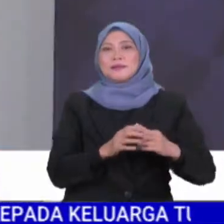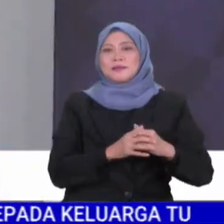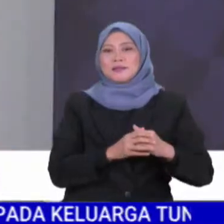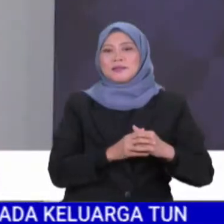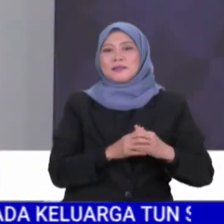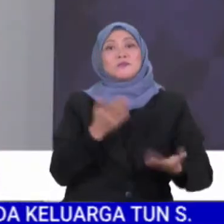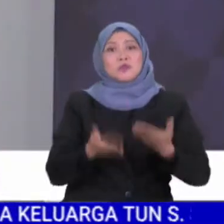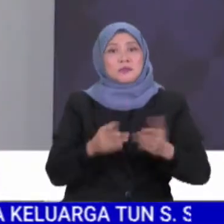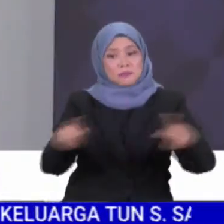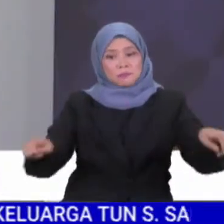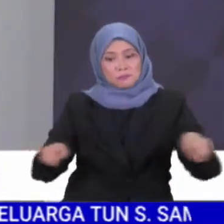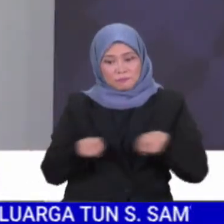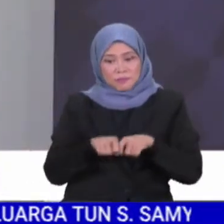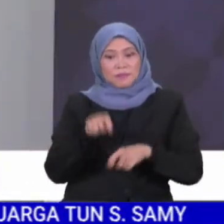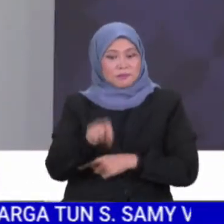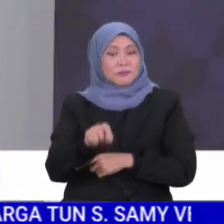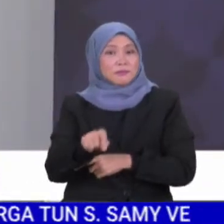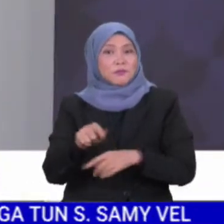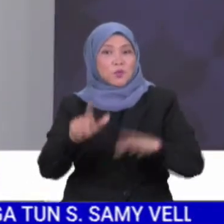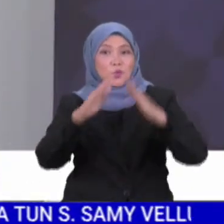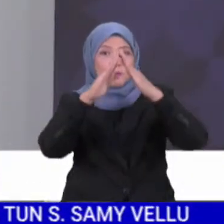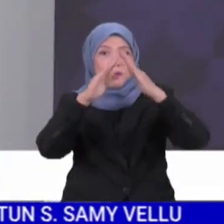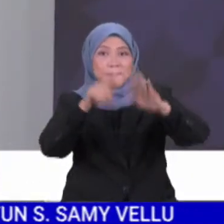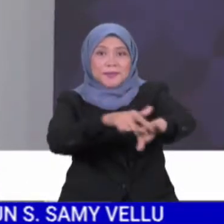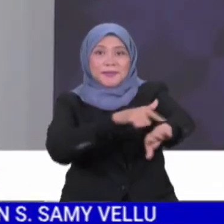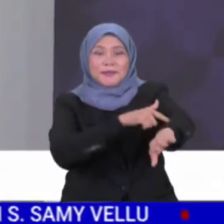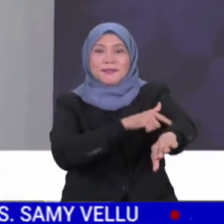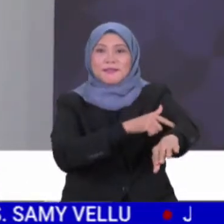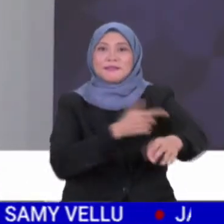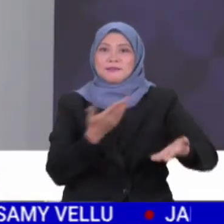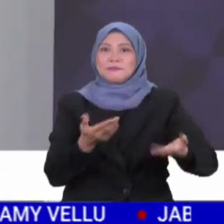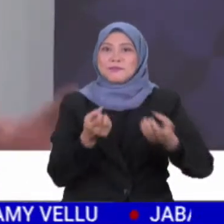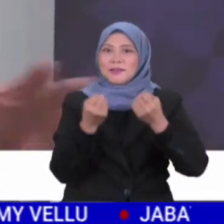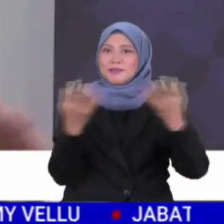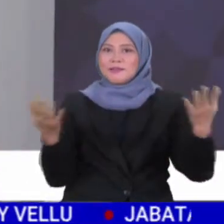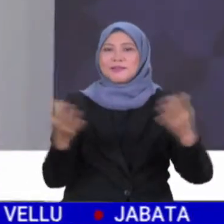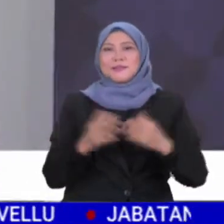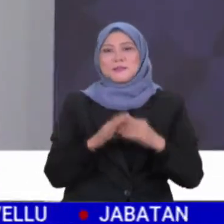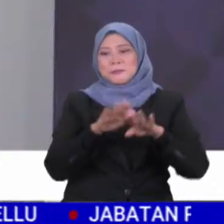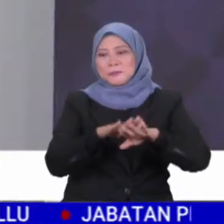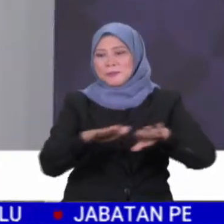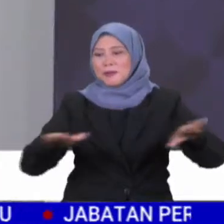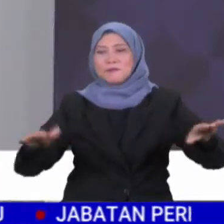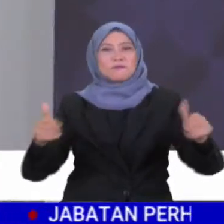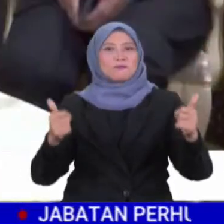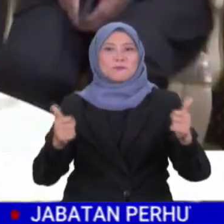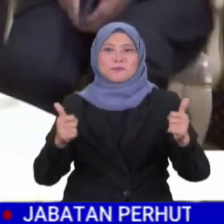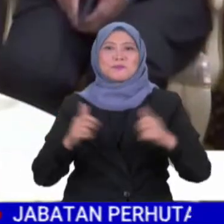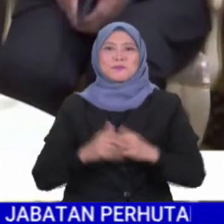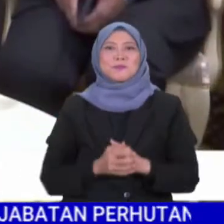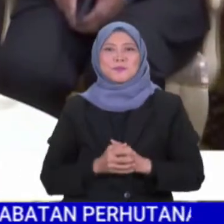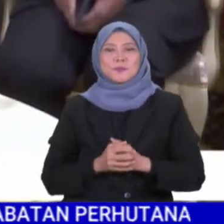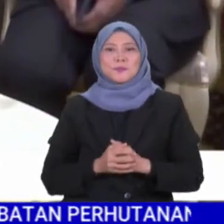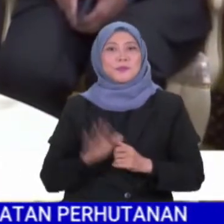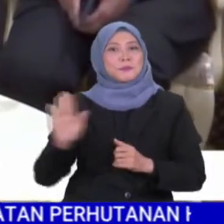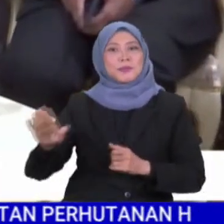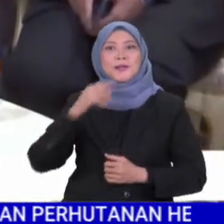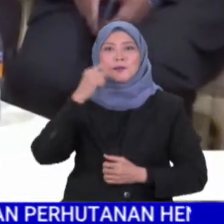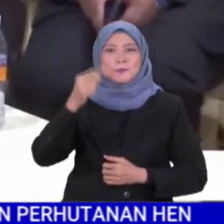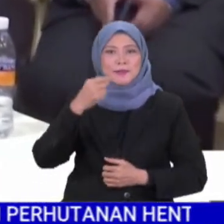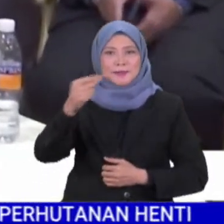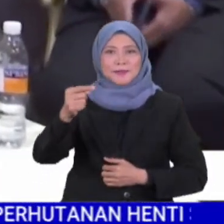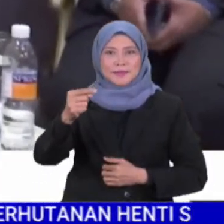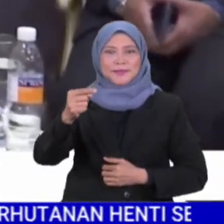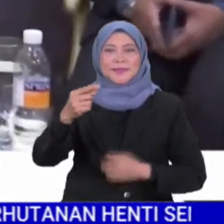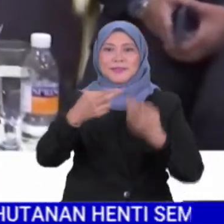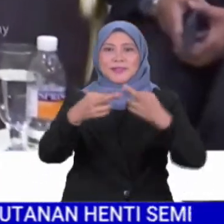I think that place is going to be very, very, kita orang banyak yang swarming di tempat itu. Beliau berkata demikian